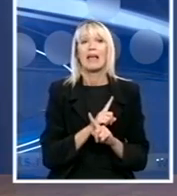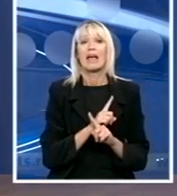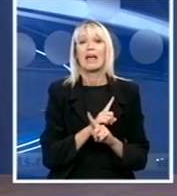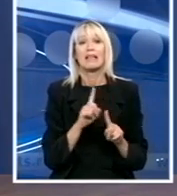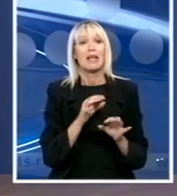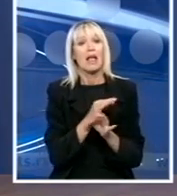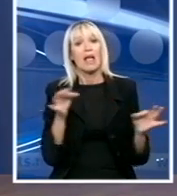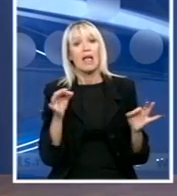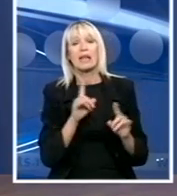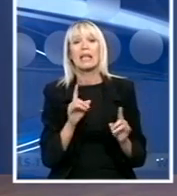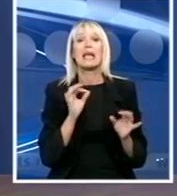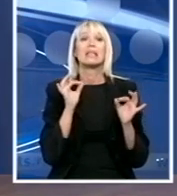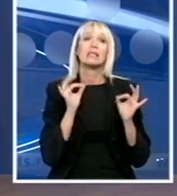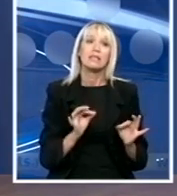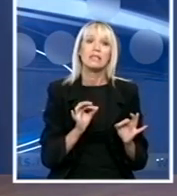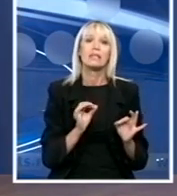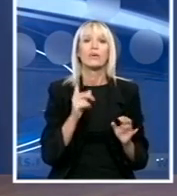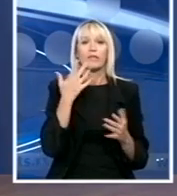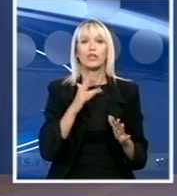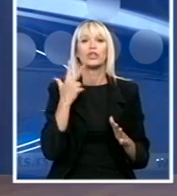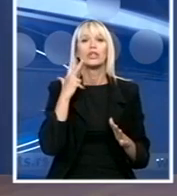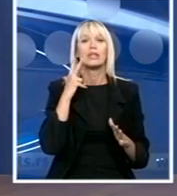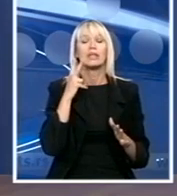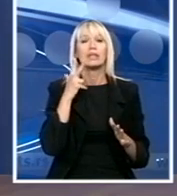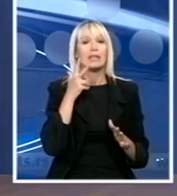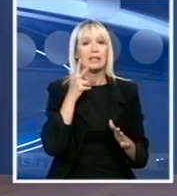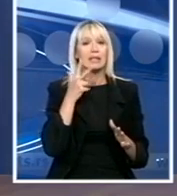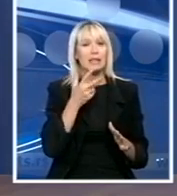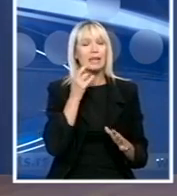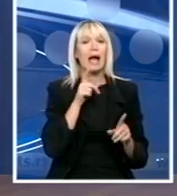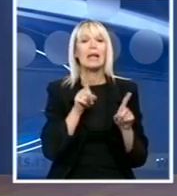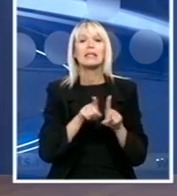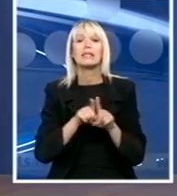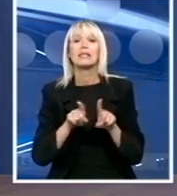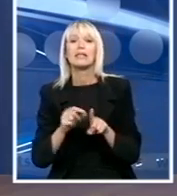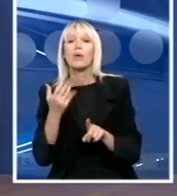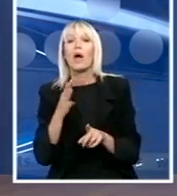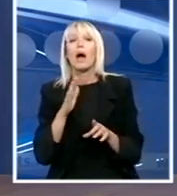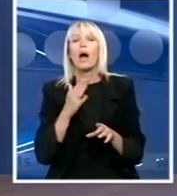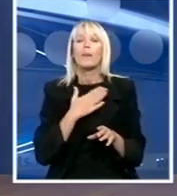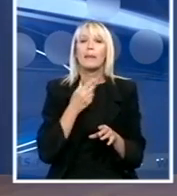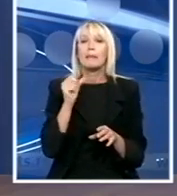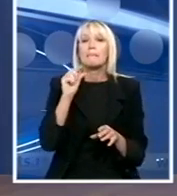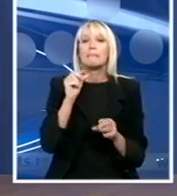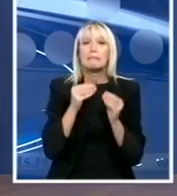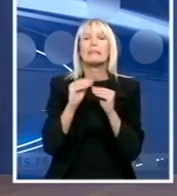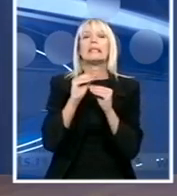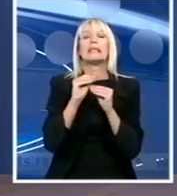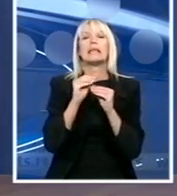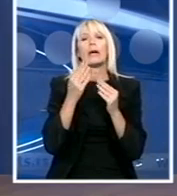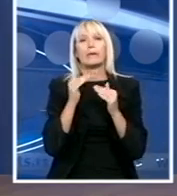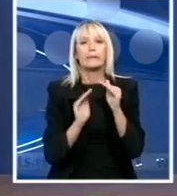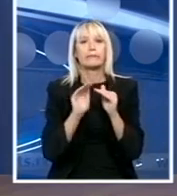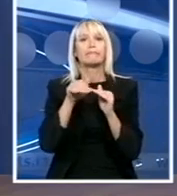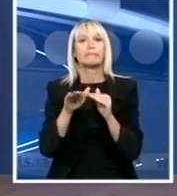vidi, treći dan za redom su praktično iste brojke, ali se ipak malo povećavaju, tako da vidimo